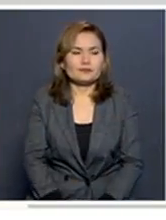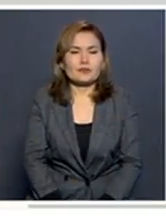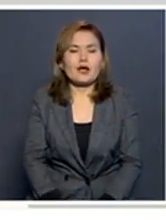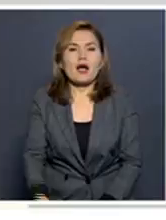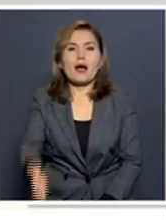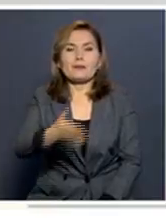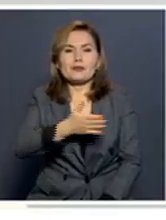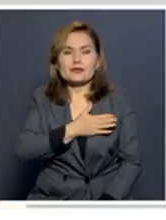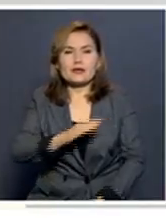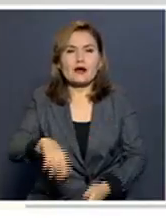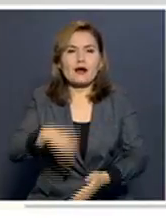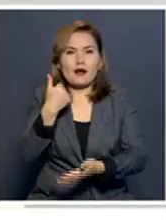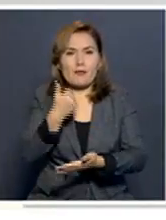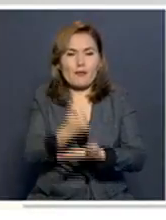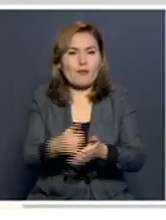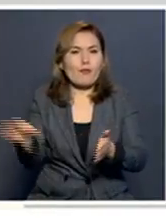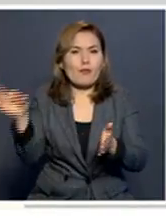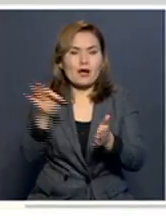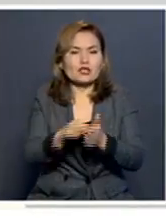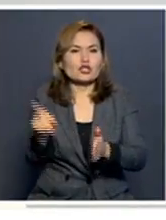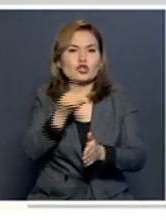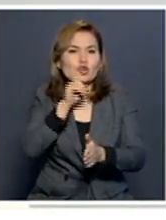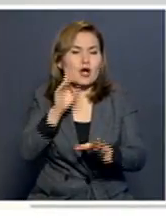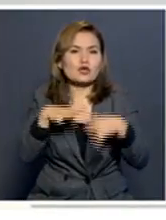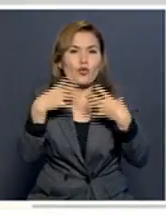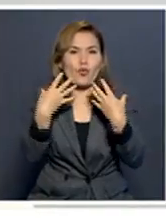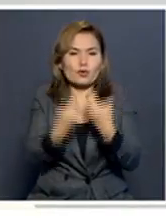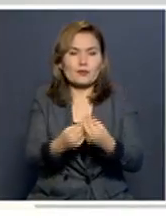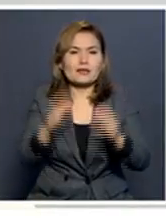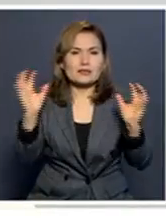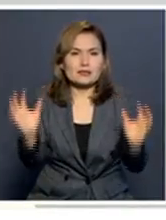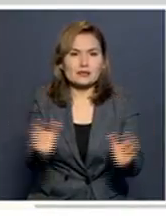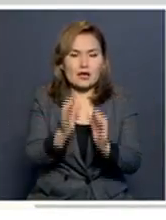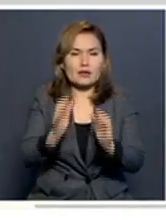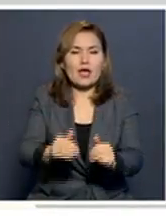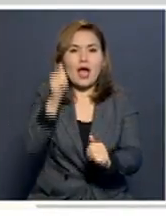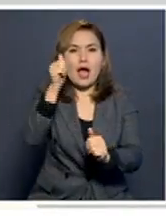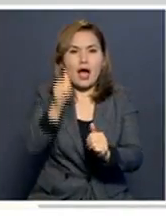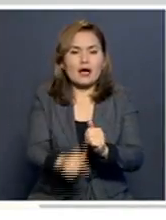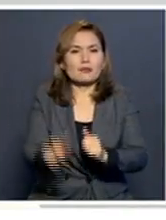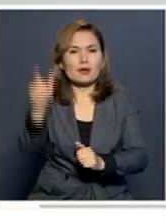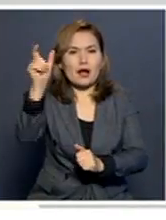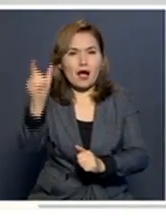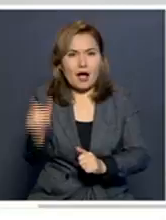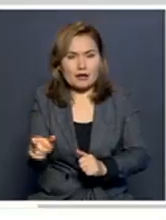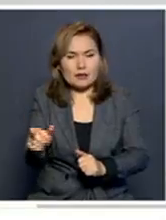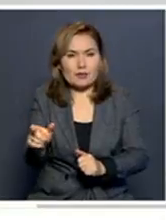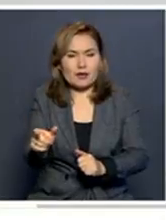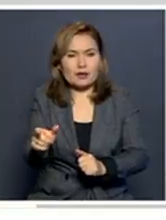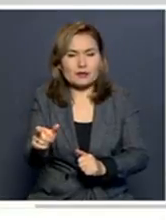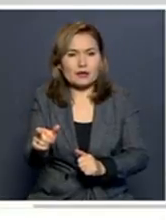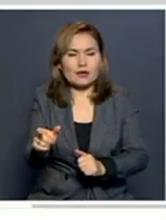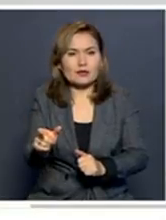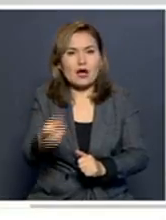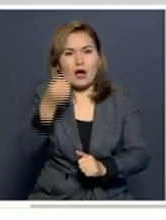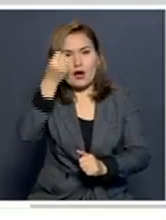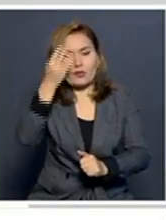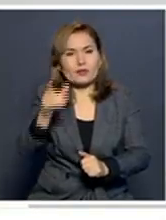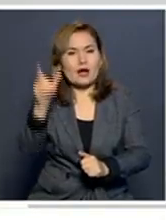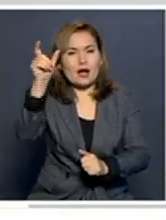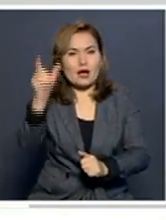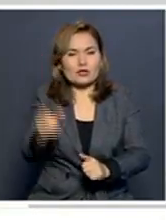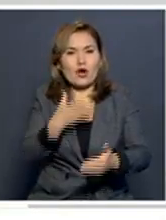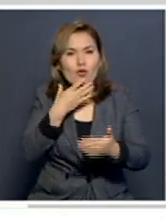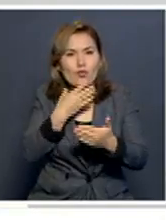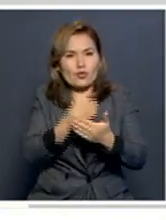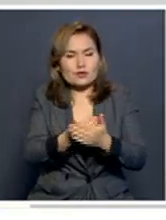Мақсатымыз жас отбасыларды сақтау, әр үлкен азамат өзінің жаңағы зиялы азамат өзінің